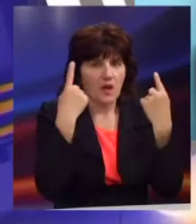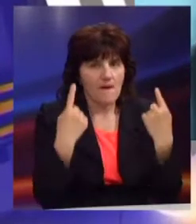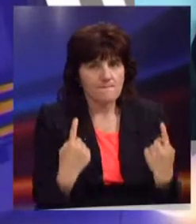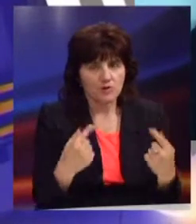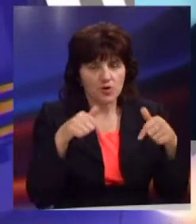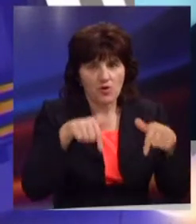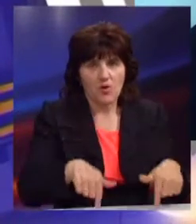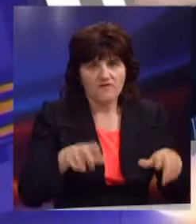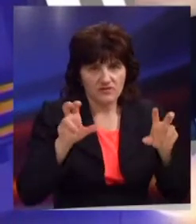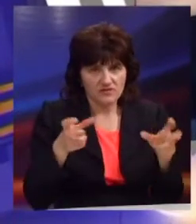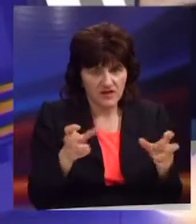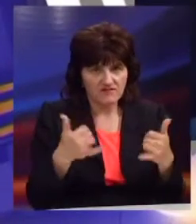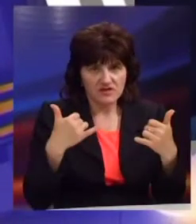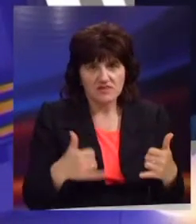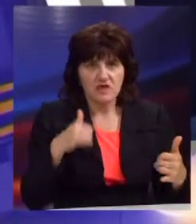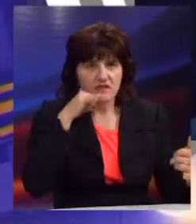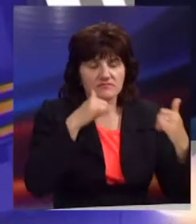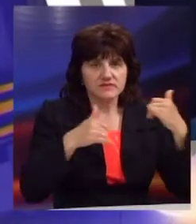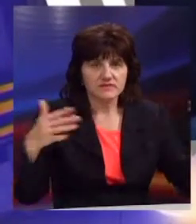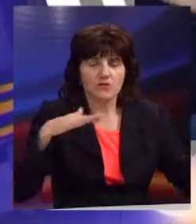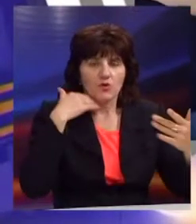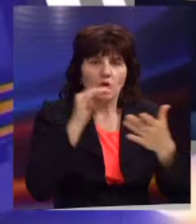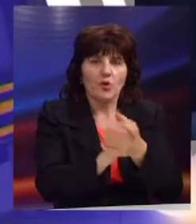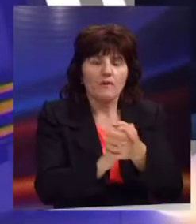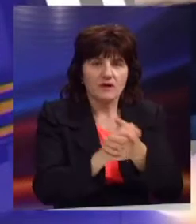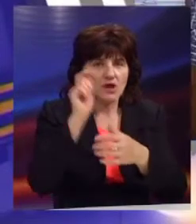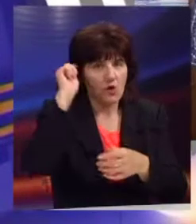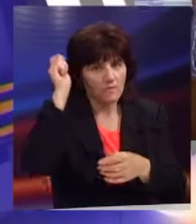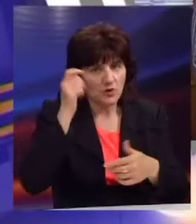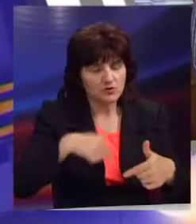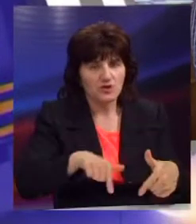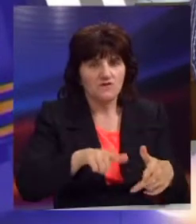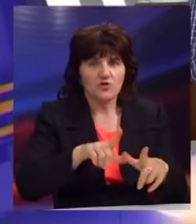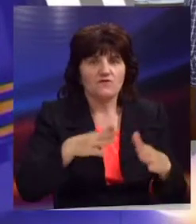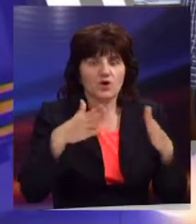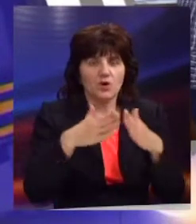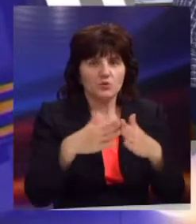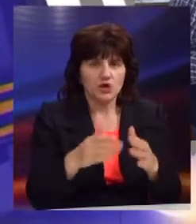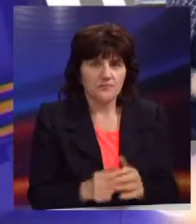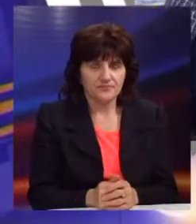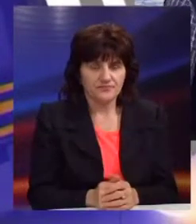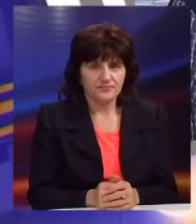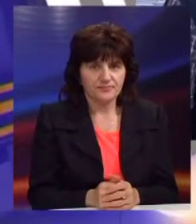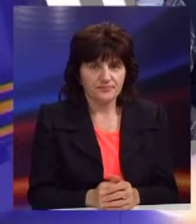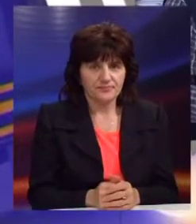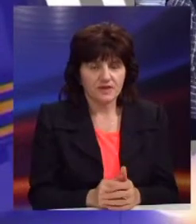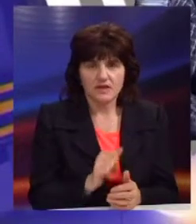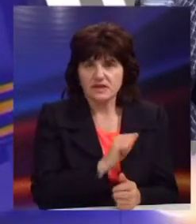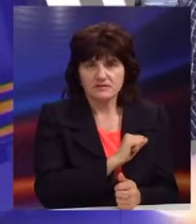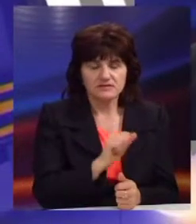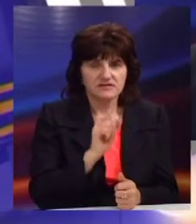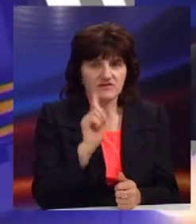radiotelevizije U-Eko, danas su naše prostorije posjetili mnogi prijatelji i poštovaoci ove medijske kuće. Svesni smo